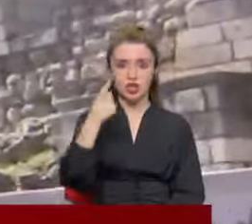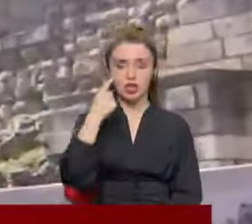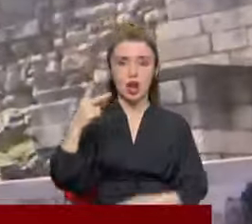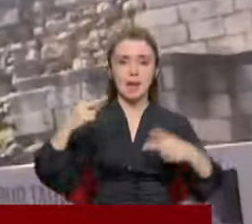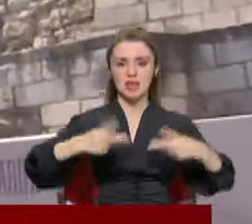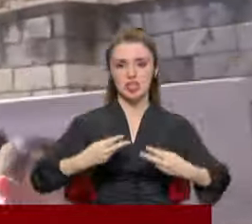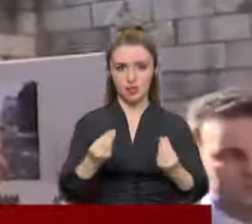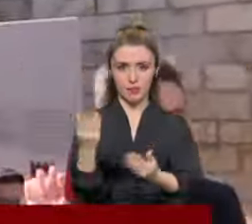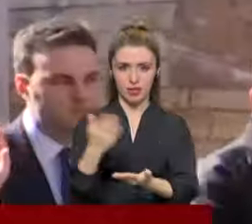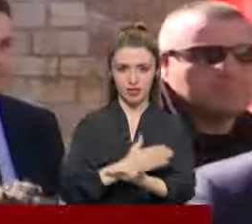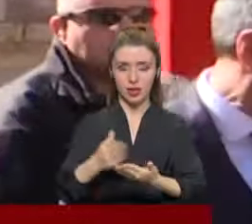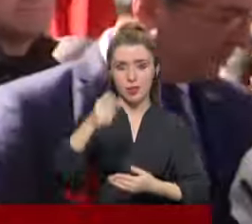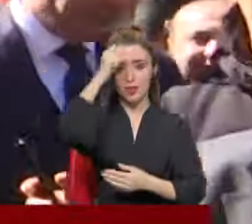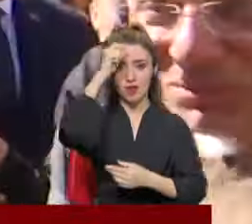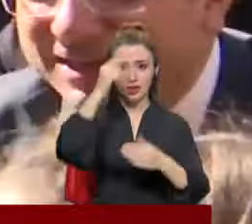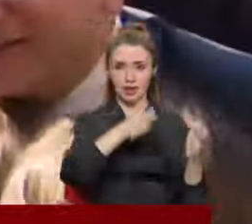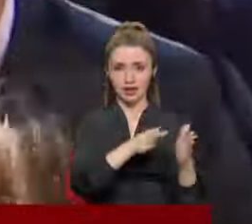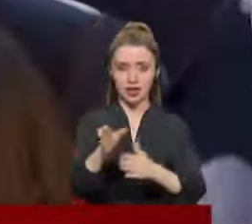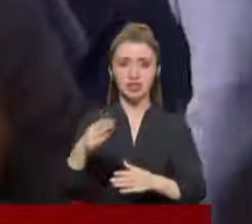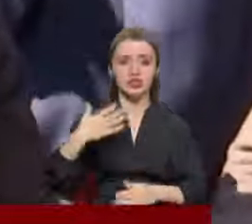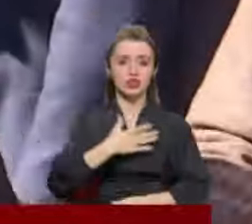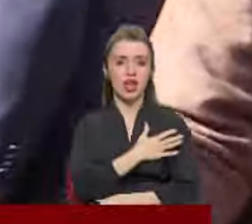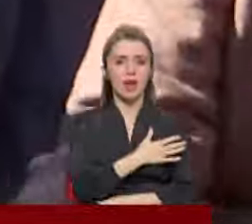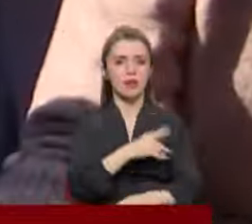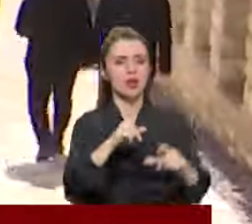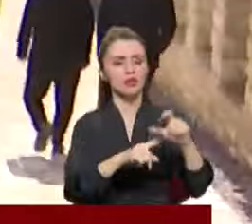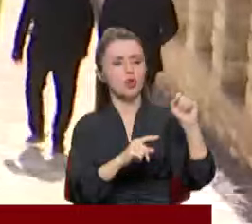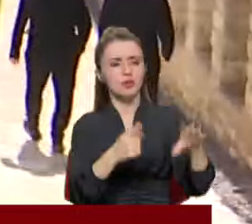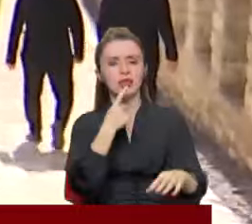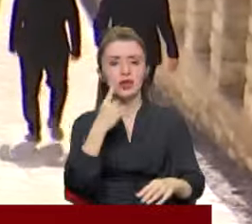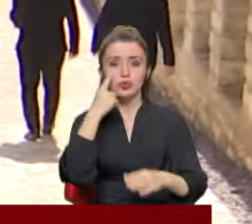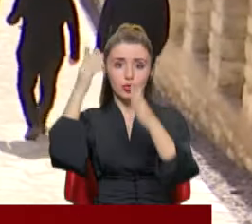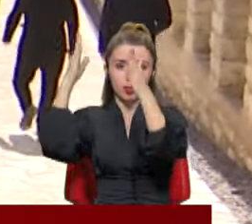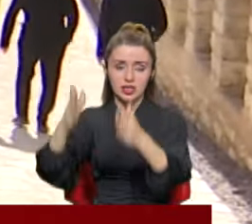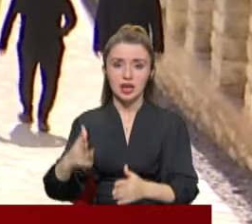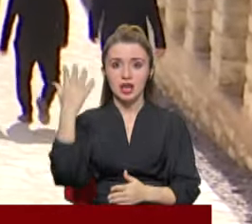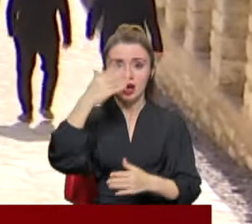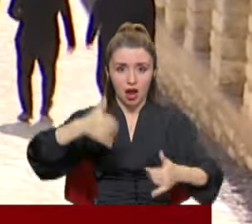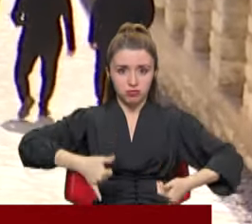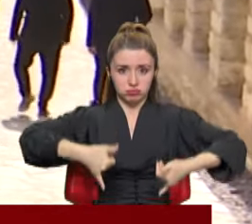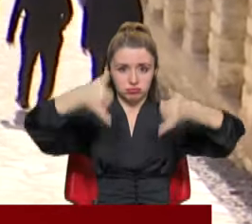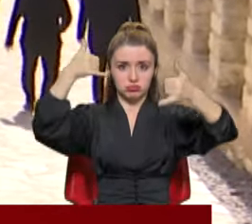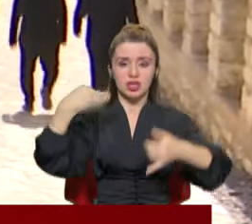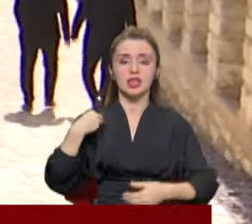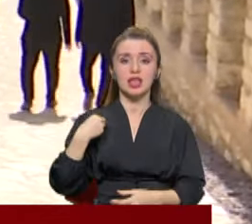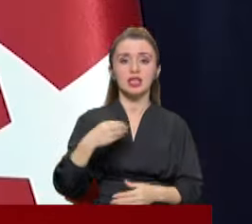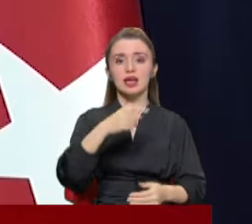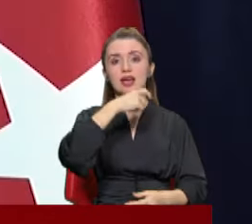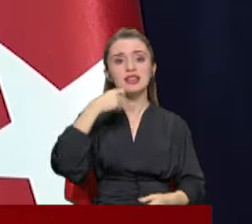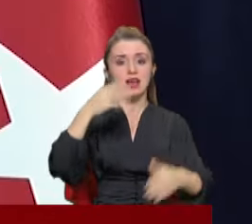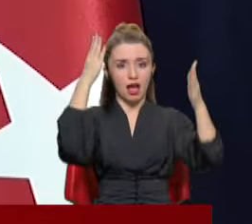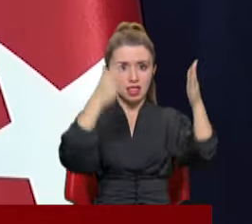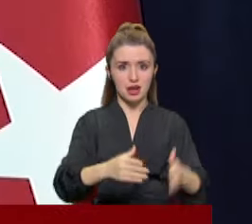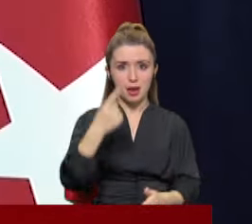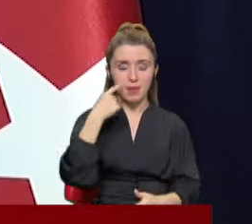mesajlarını sürdürüyor. Bu kez Fatih'teydi. CHP çöp demek diyen Erdoğan'a kara surlarının eski ve yeni haliyle yanıt verdi.